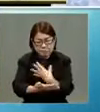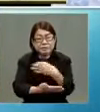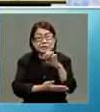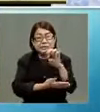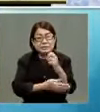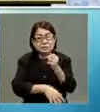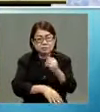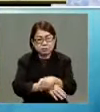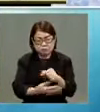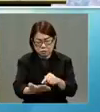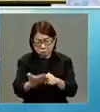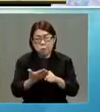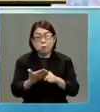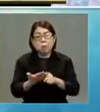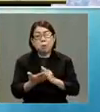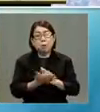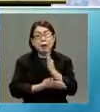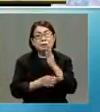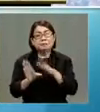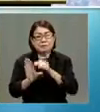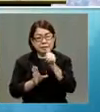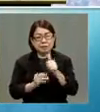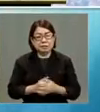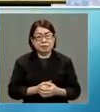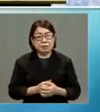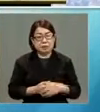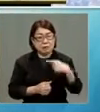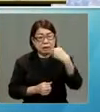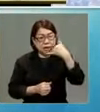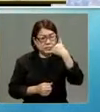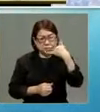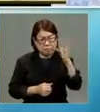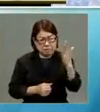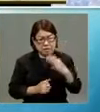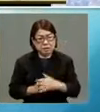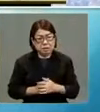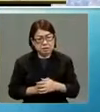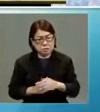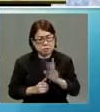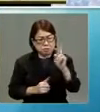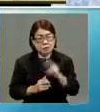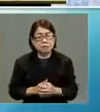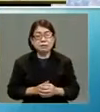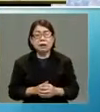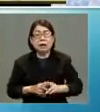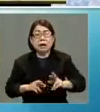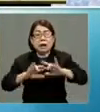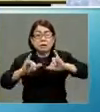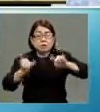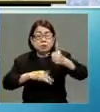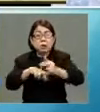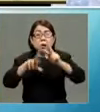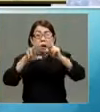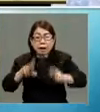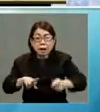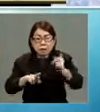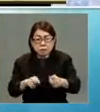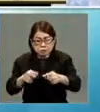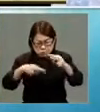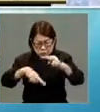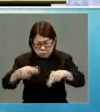าท่านผ่านแล้วนะครับคราวนี้ผู้ประกอบการมีหน้าที่อันนึงครับท่านต้องตรวจสอบสถานะว่าอีเมลตอบกลับมาว่าอย่าง